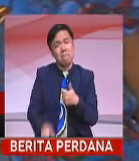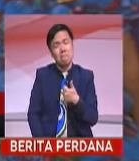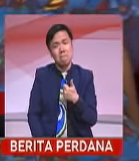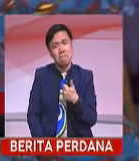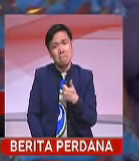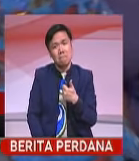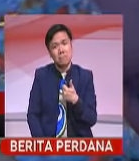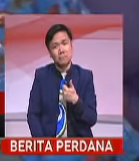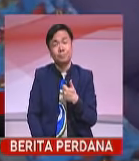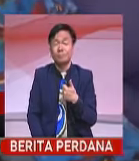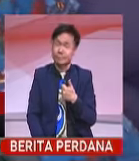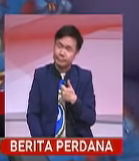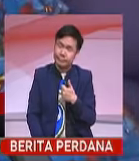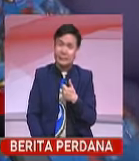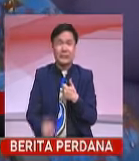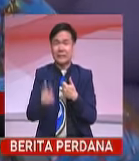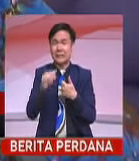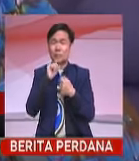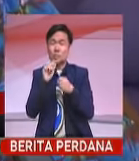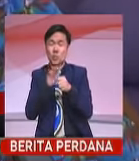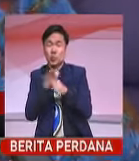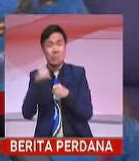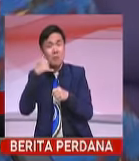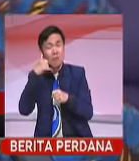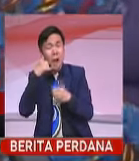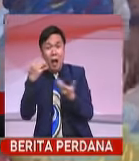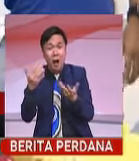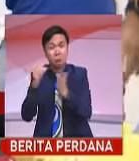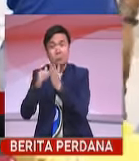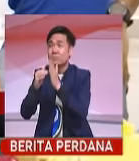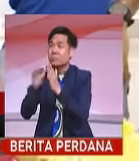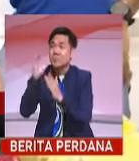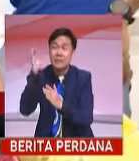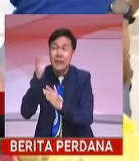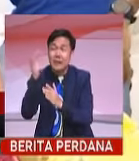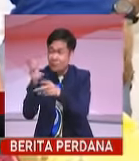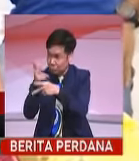Apa, sebelum ni pun kalau tak cukup, pinjam hak sepupu depa kan.